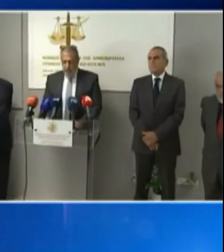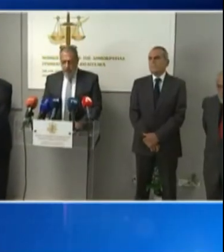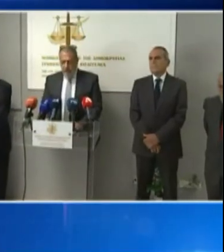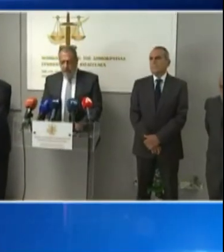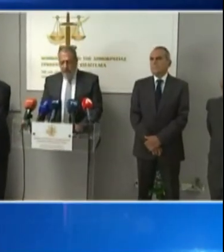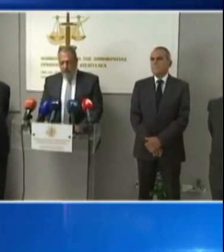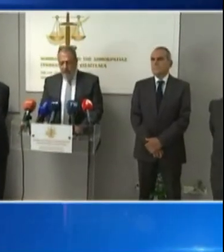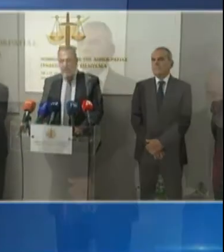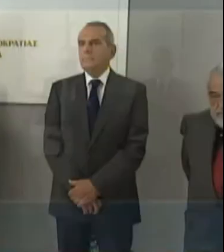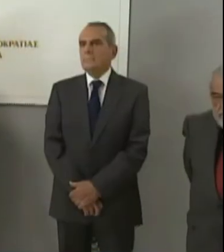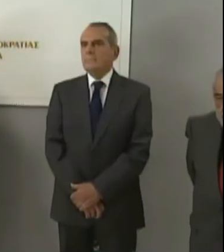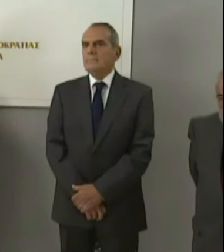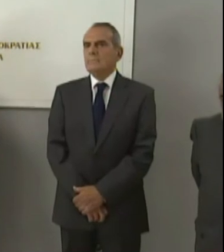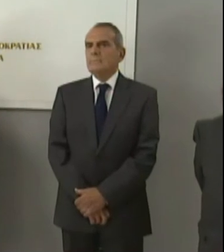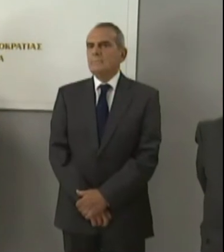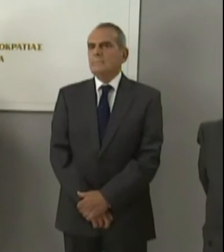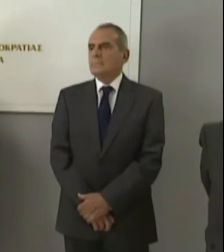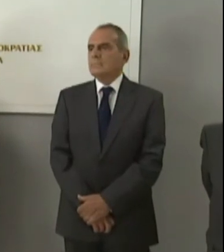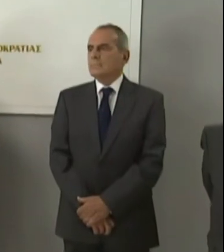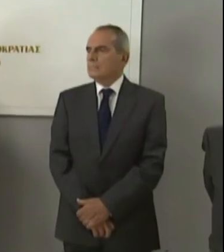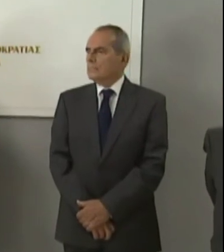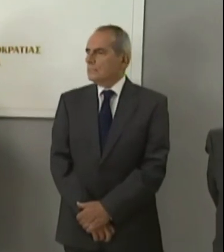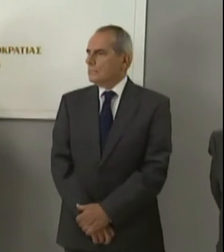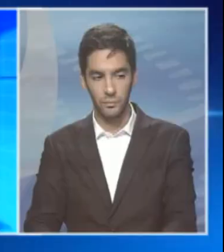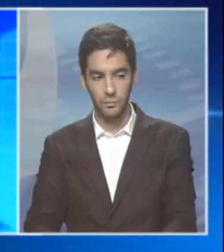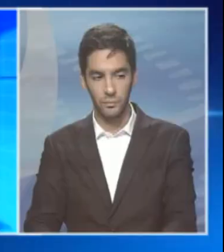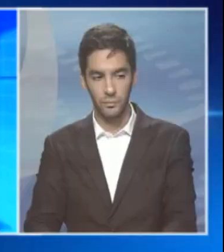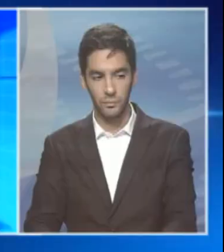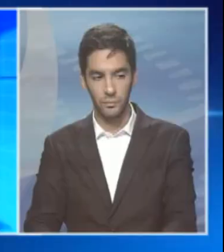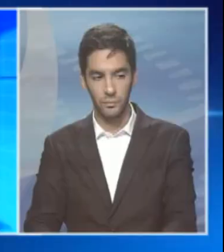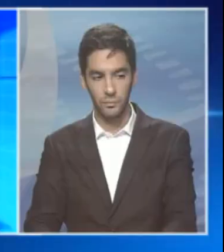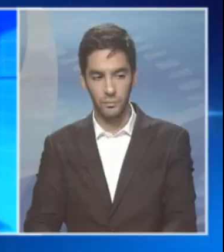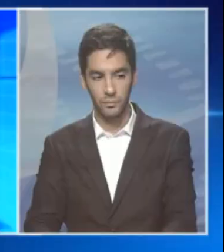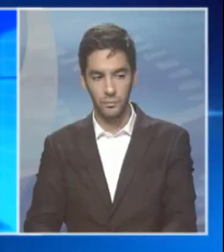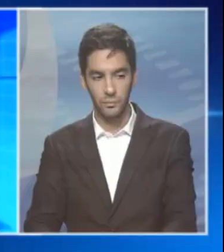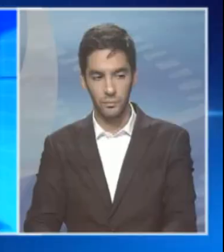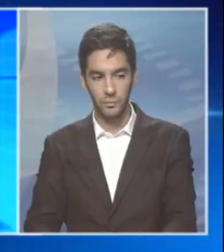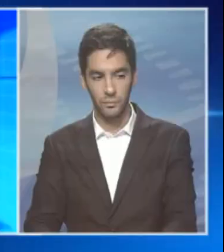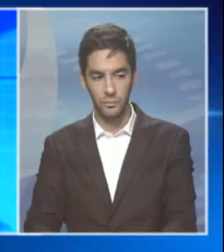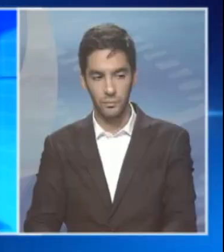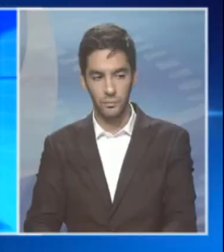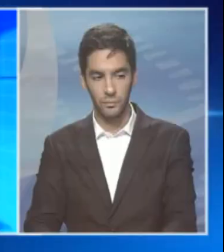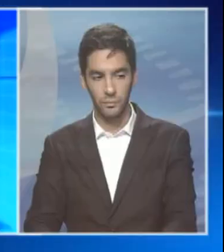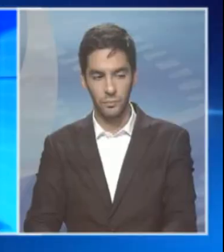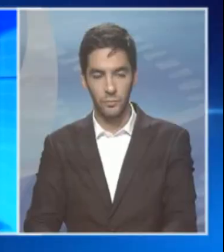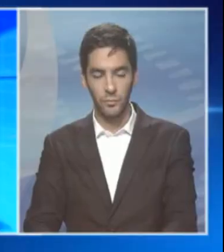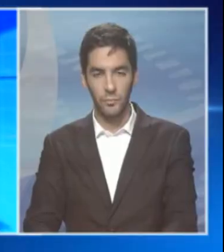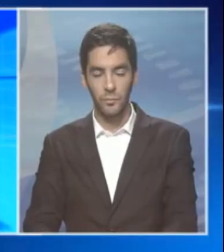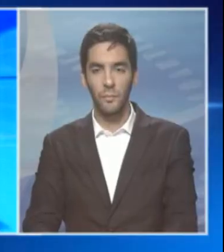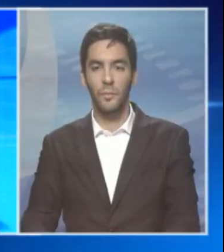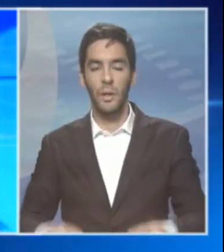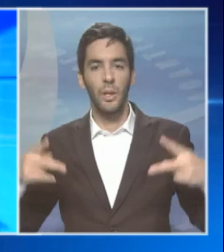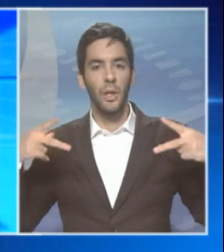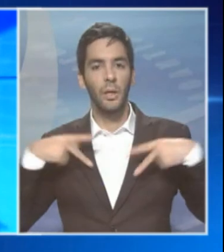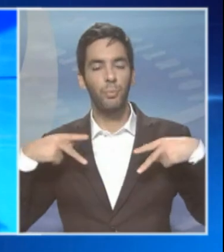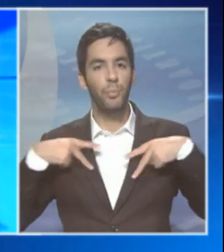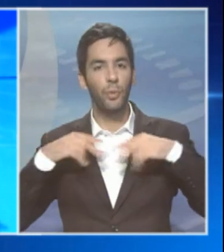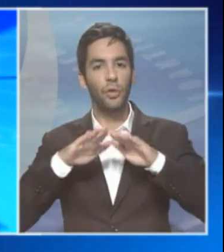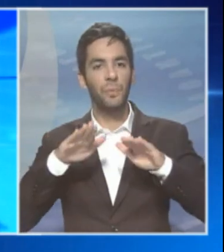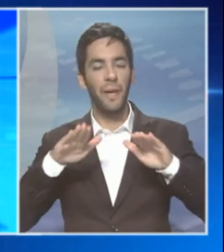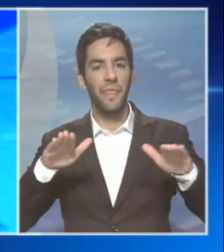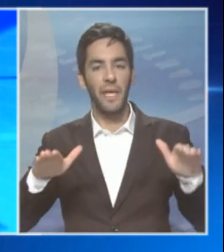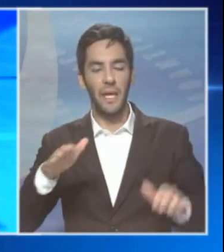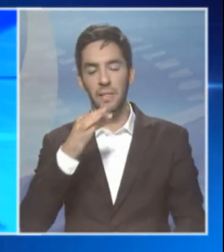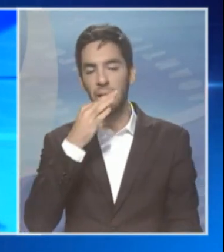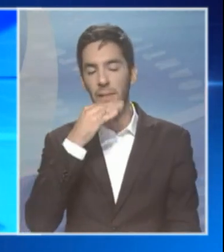υπηρεσία, ο Γενικός Εισαγγελέας. Και να καθορίσει τους όρους εντολής του. Εκεί και όπου υπάρχουν ευθύνες θα αποδοθούν, διεμήνυσε ο Υπουργός Παιδείας Πρόδρομος Προδρόμου,